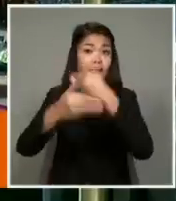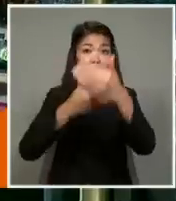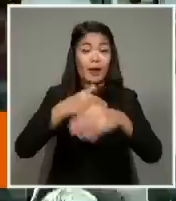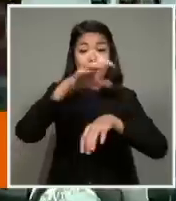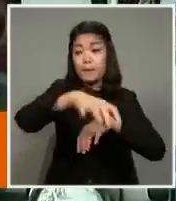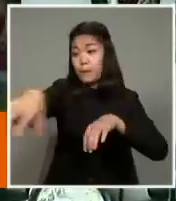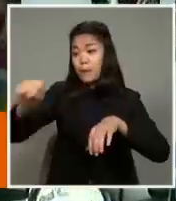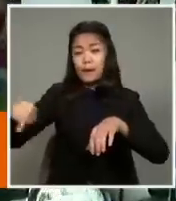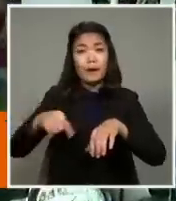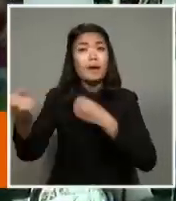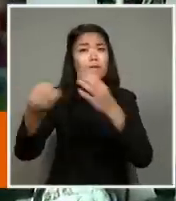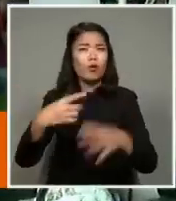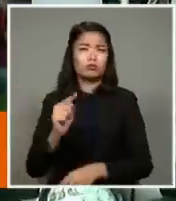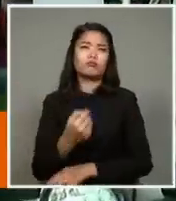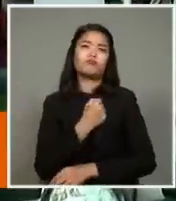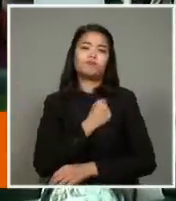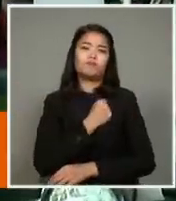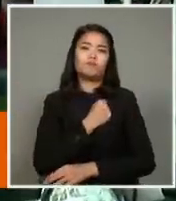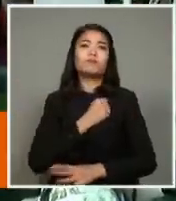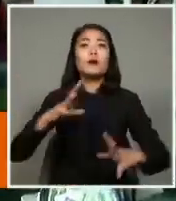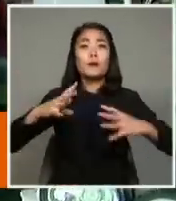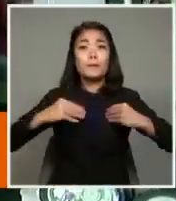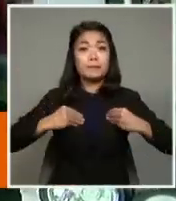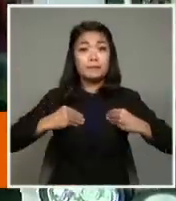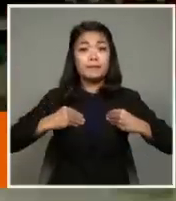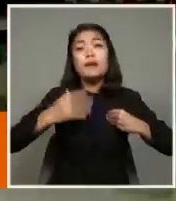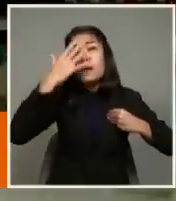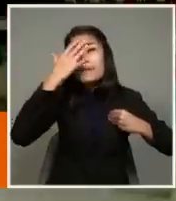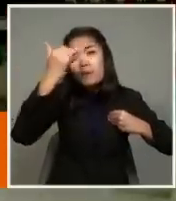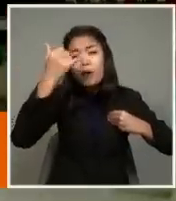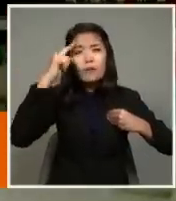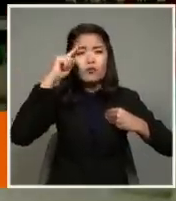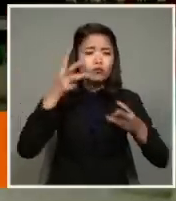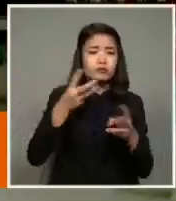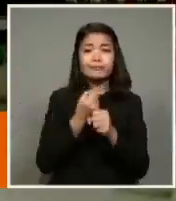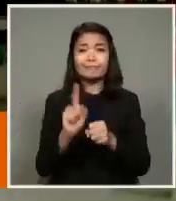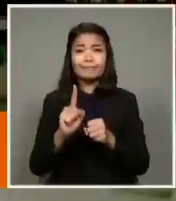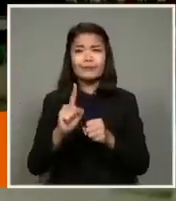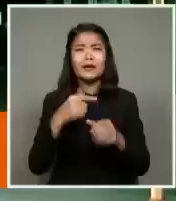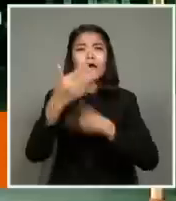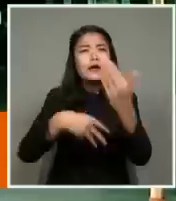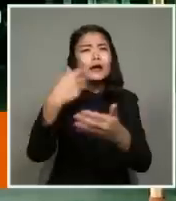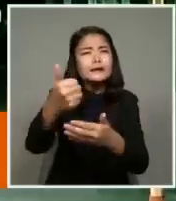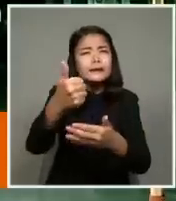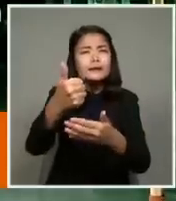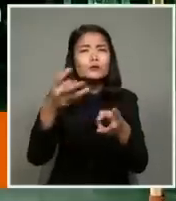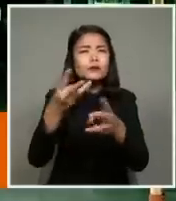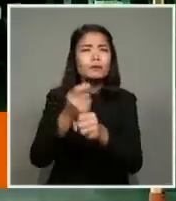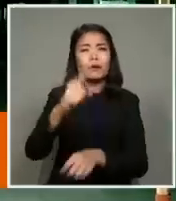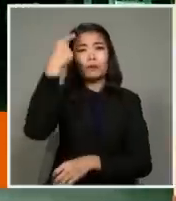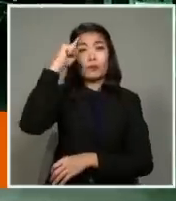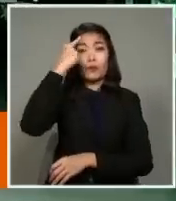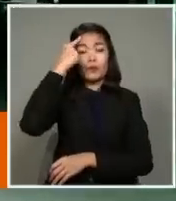นอกคลองถมบอกว่าต้องทำใจยอมรับกับสภาพไปนะคะเพราะไม่รู้ว่าจะทำยังไงให้กลับมาค้าขายได้คึกคักเหมือนเดิมพร้